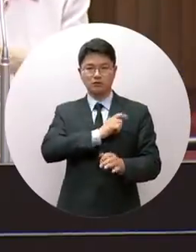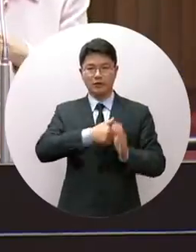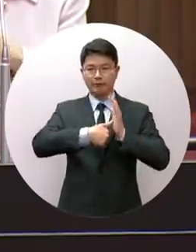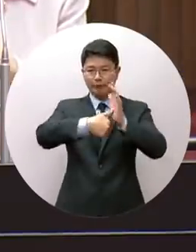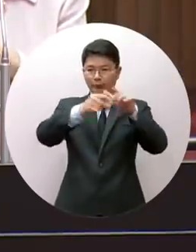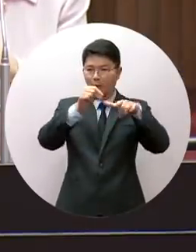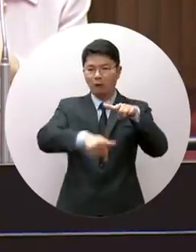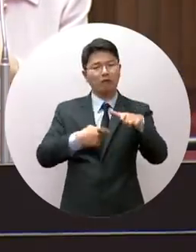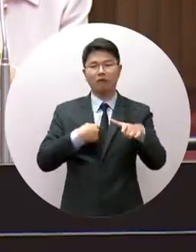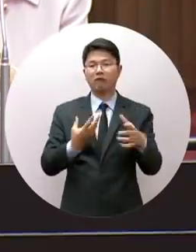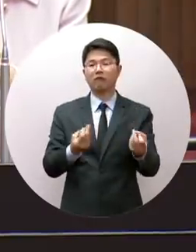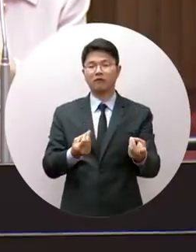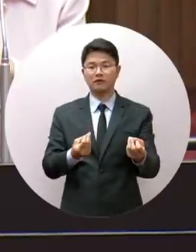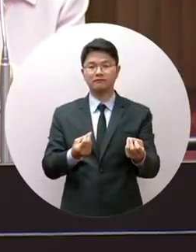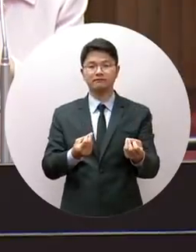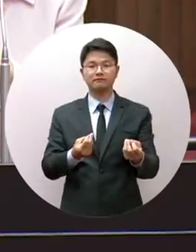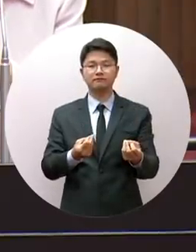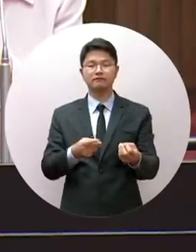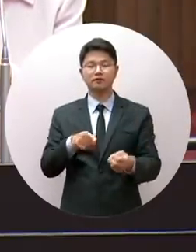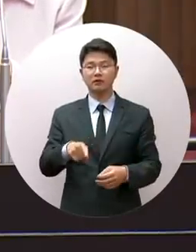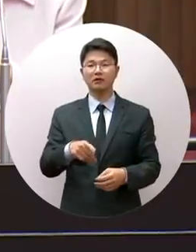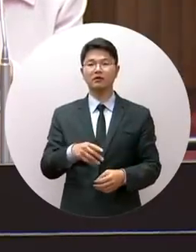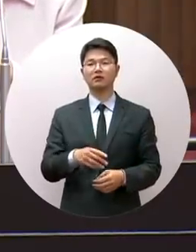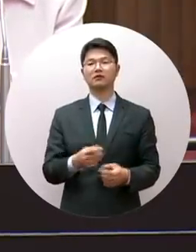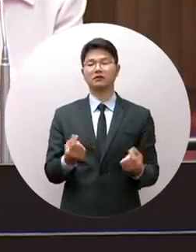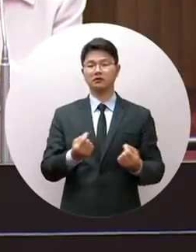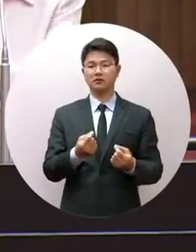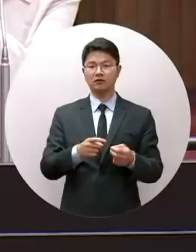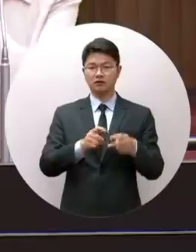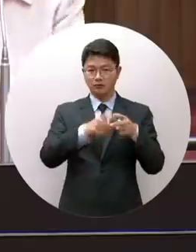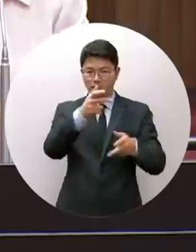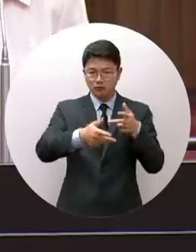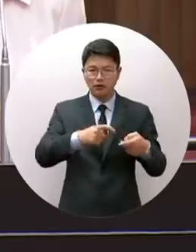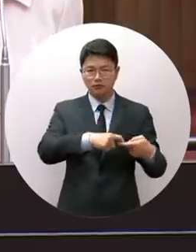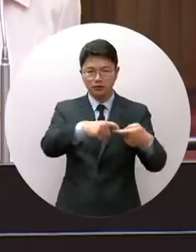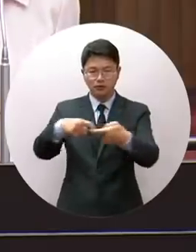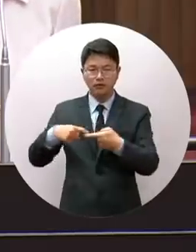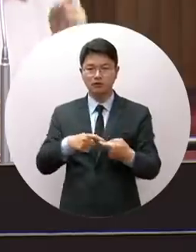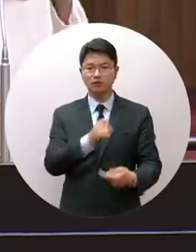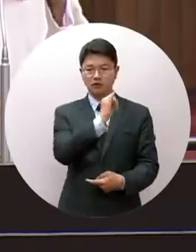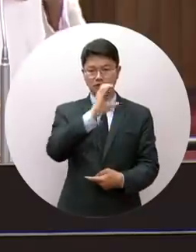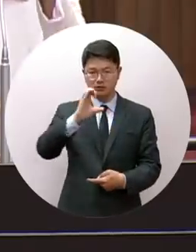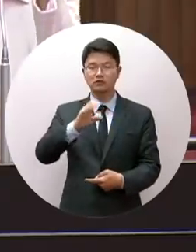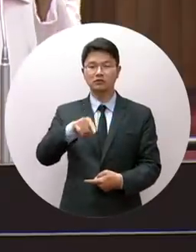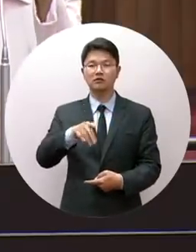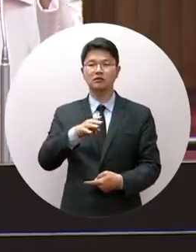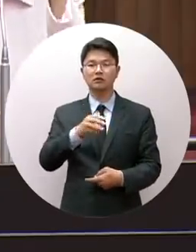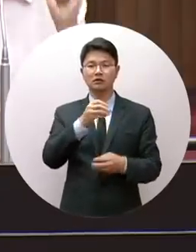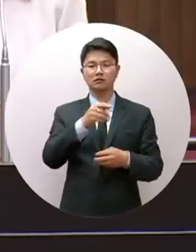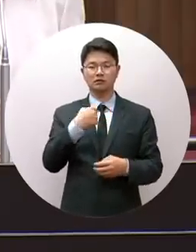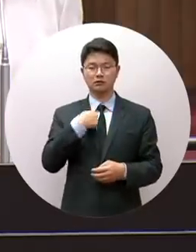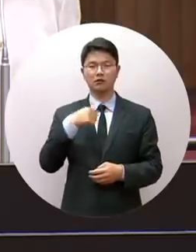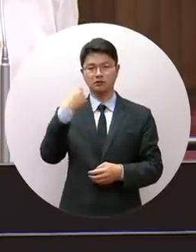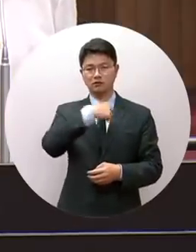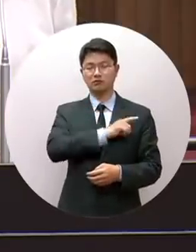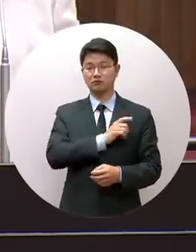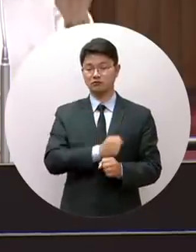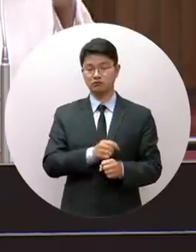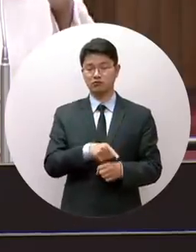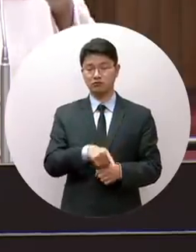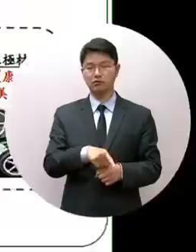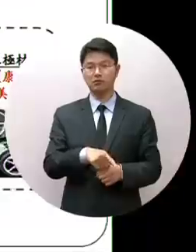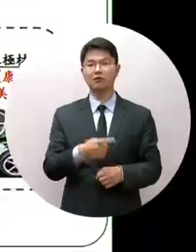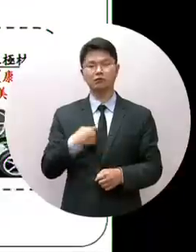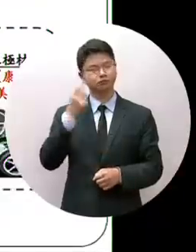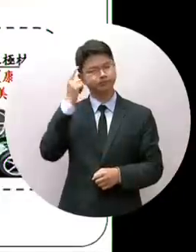是我们非常重要的世界产业链里面的晶圆，对不对？ 对， 一样。我的期许只有这样，我